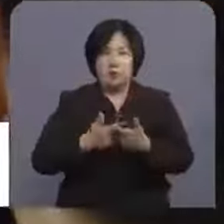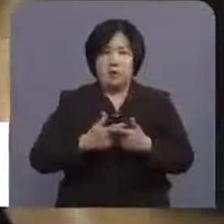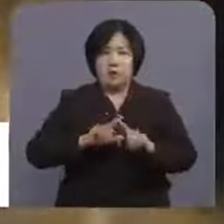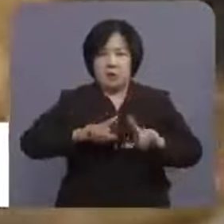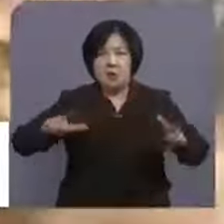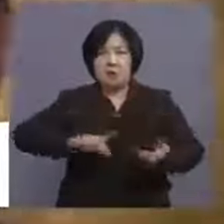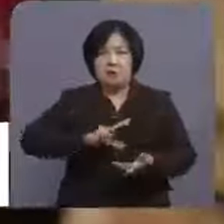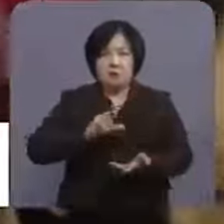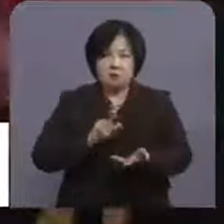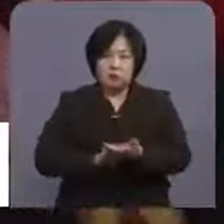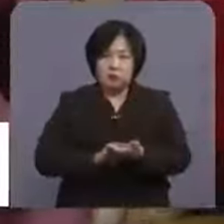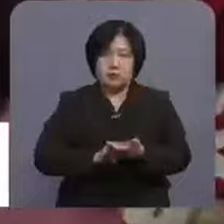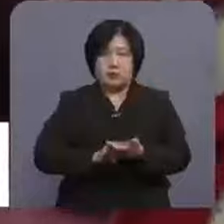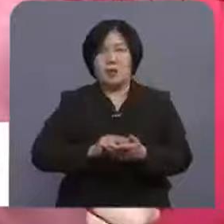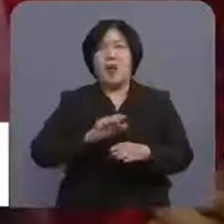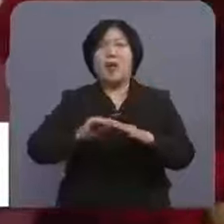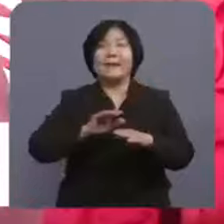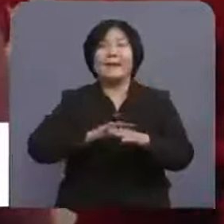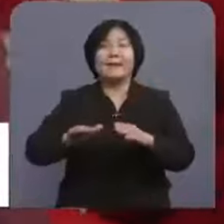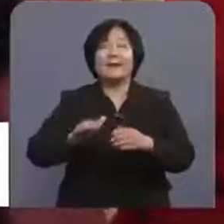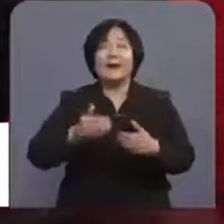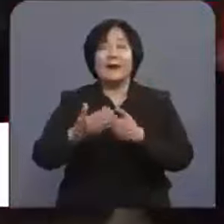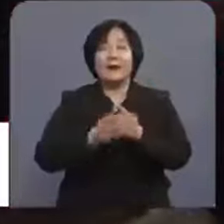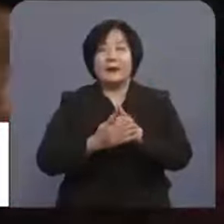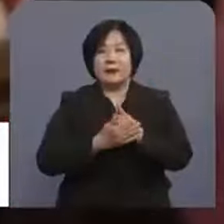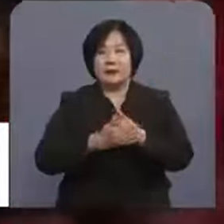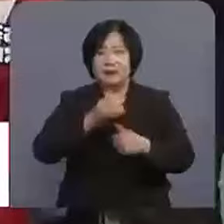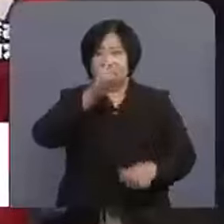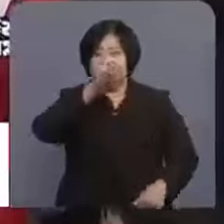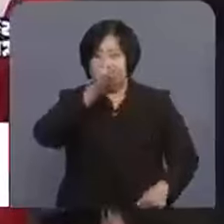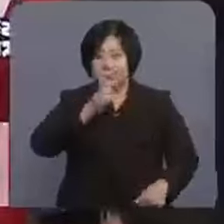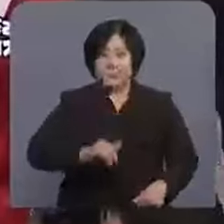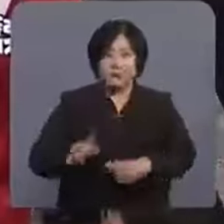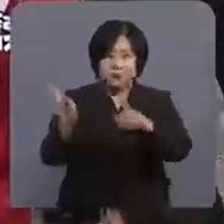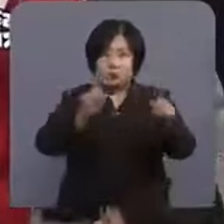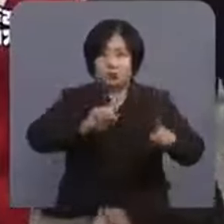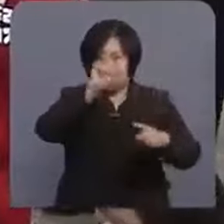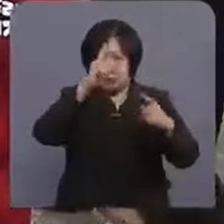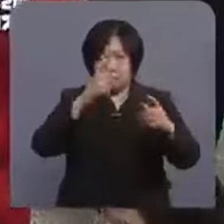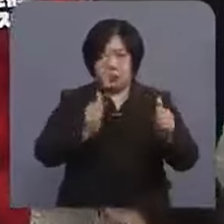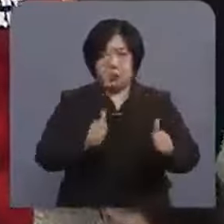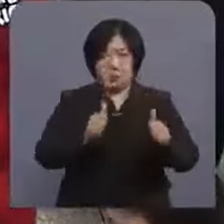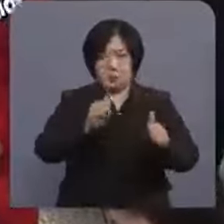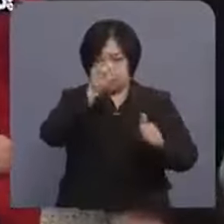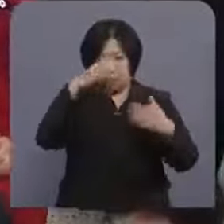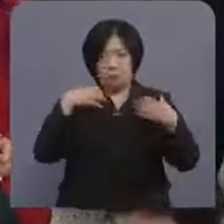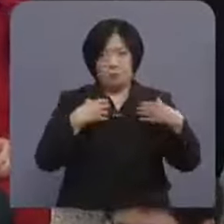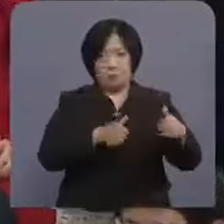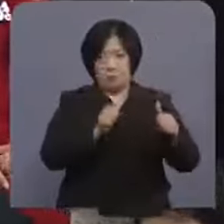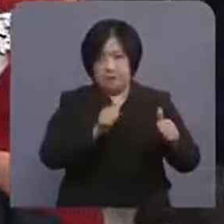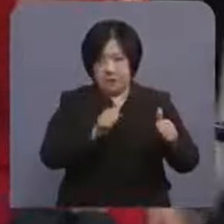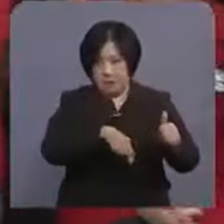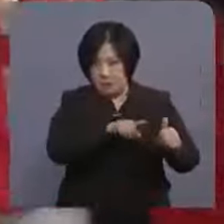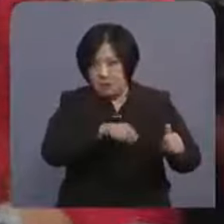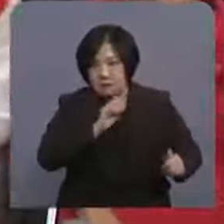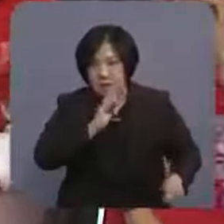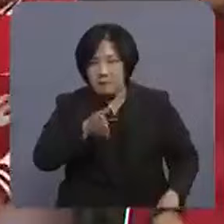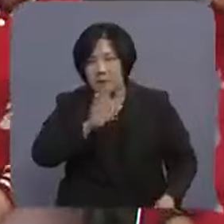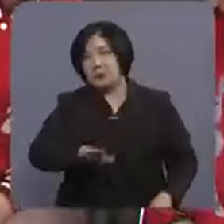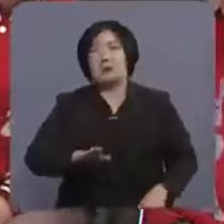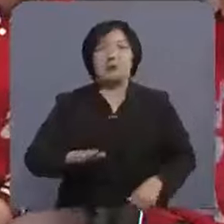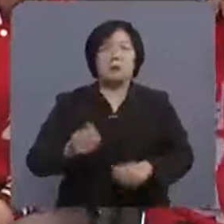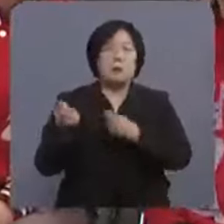풀겠다고 지지를 호소했습니다. 전국적인 정권 심판론 속에서도 이런 민심 달래기는 지지층